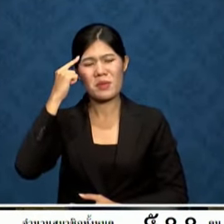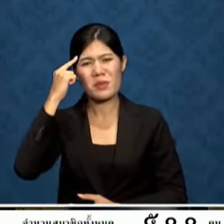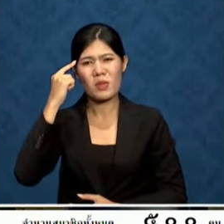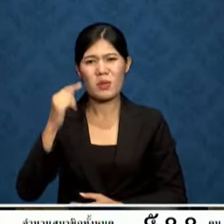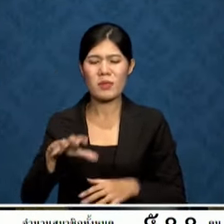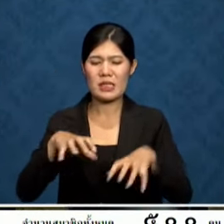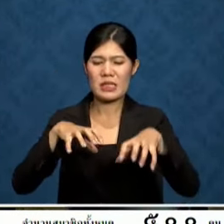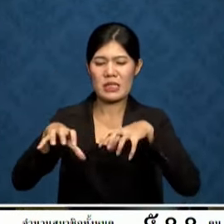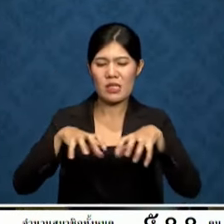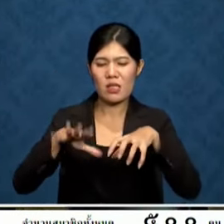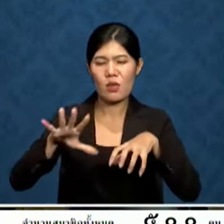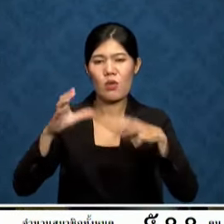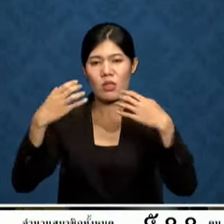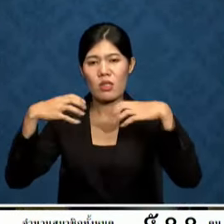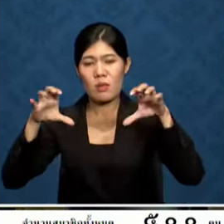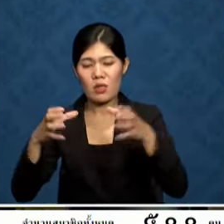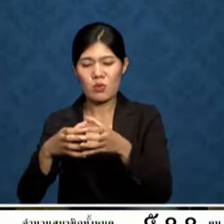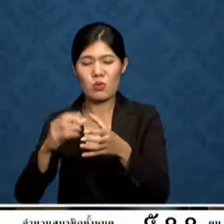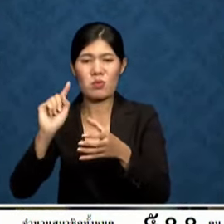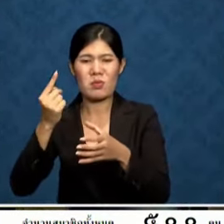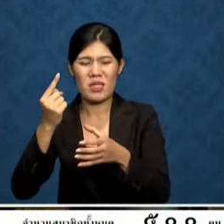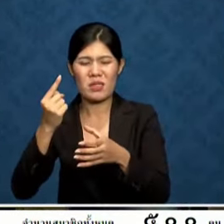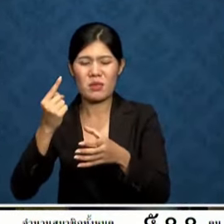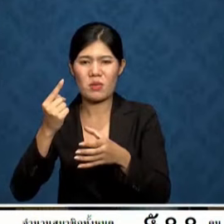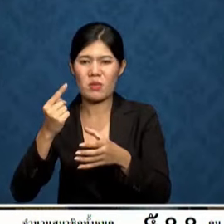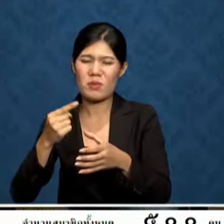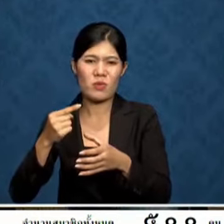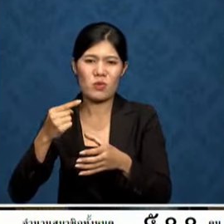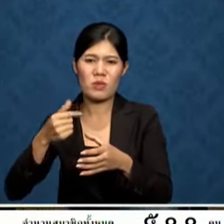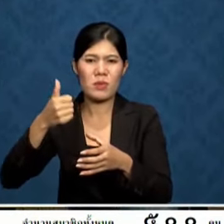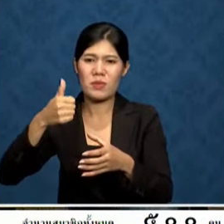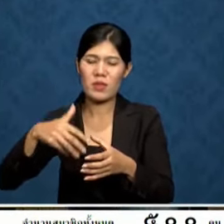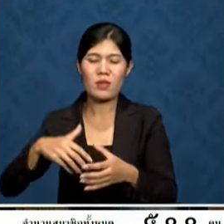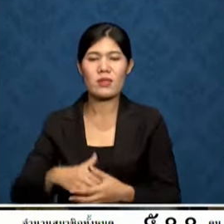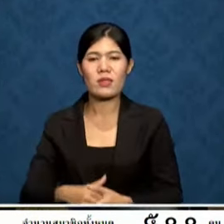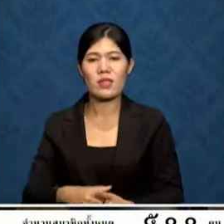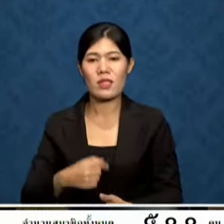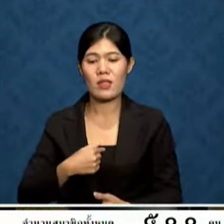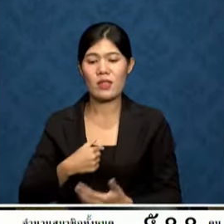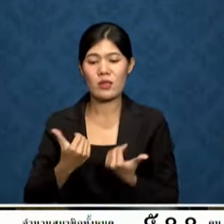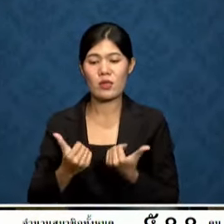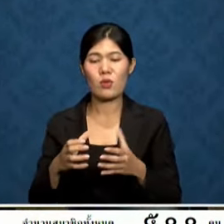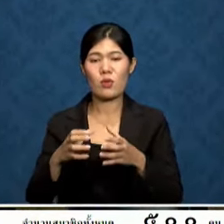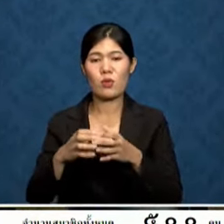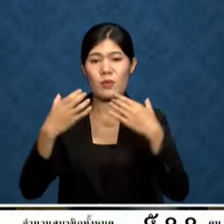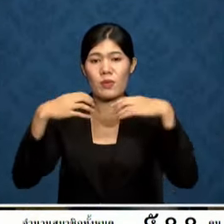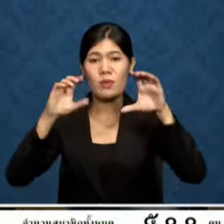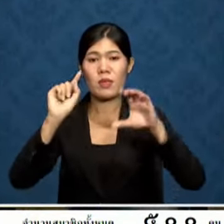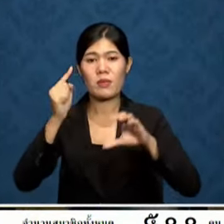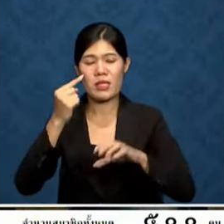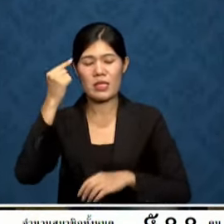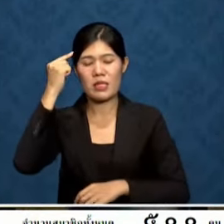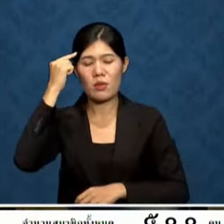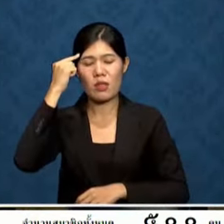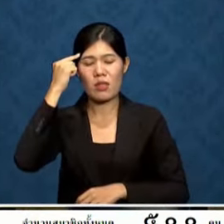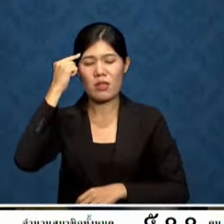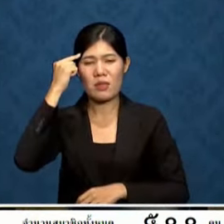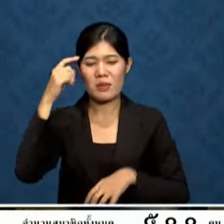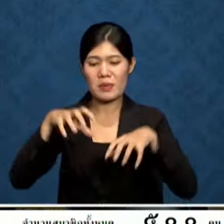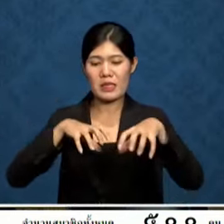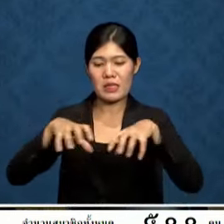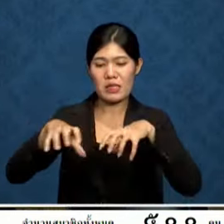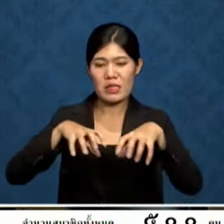แต่เอาล่ะครั้งนั้นรัฐบาลใหม่ก็ยังอาจจะอ้างได้ว่ายังไม่สามารถที่จะจัดสรร